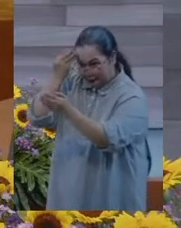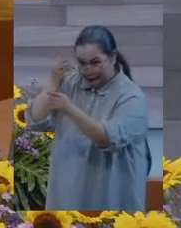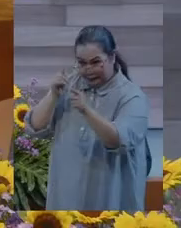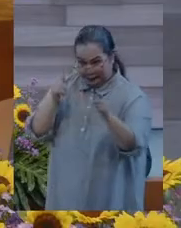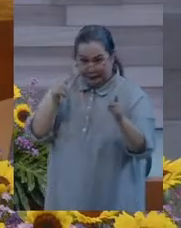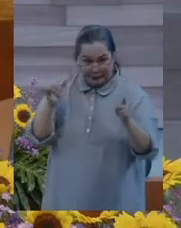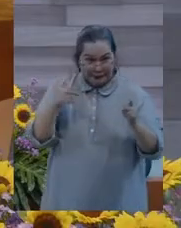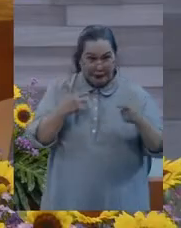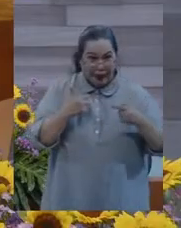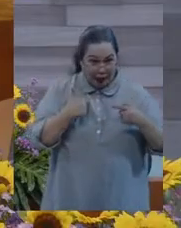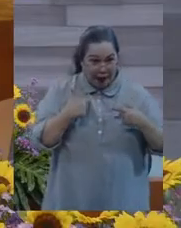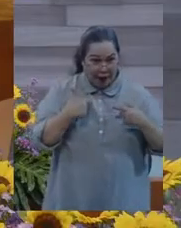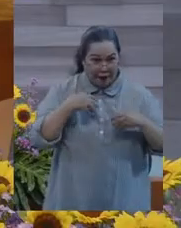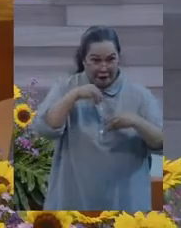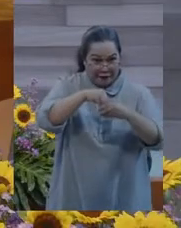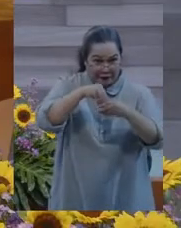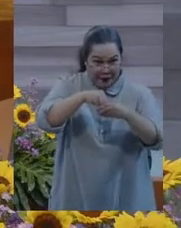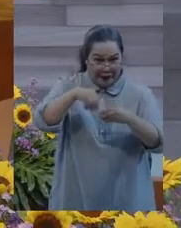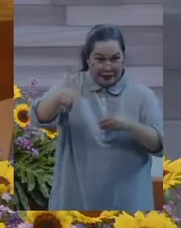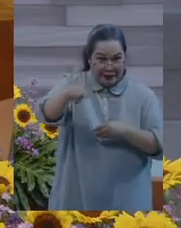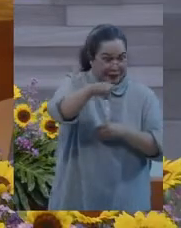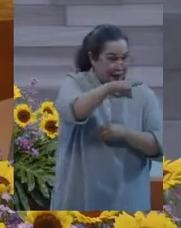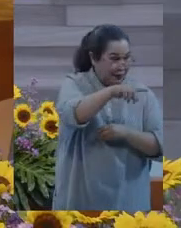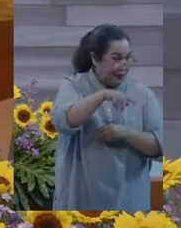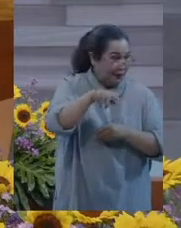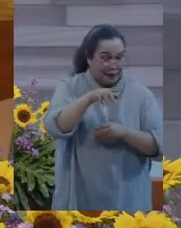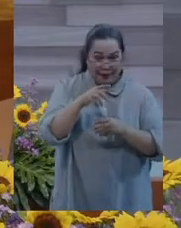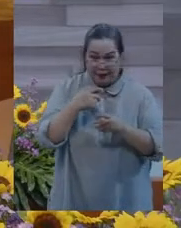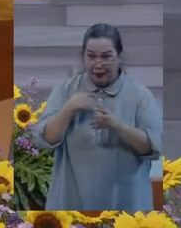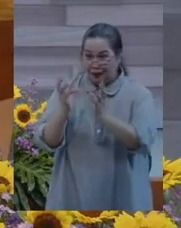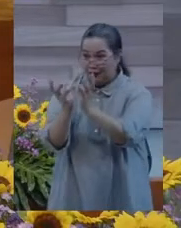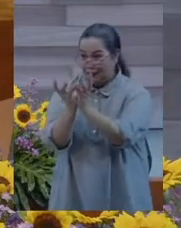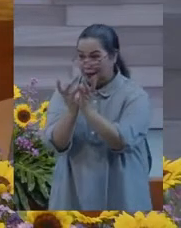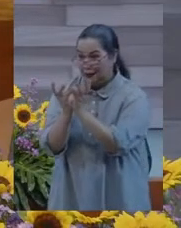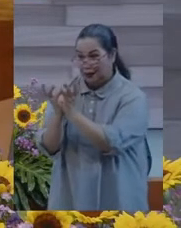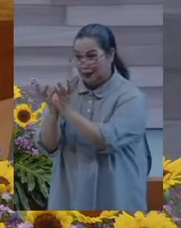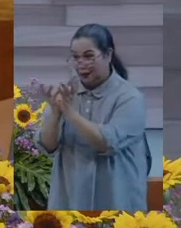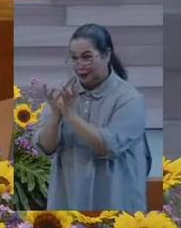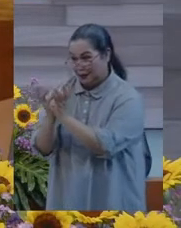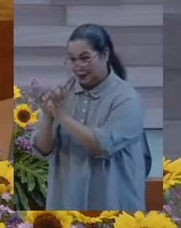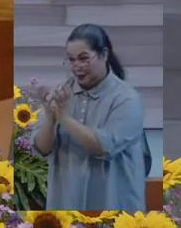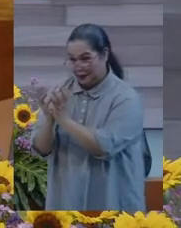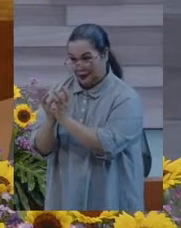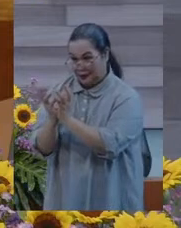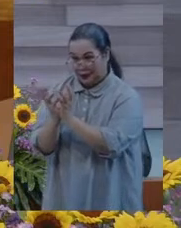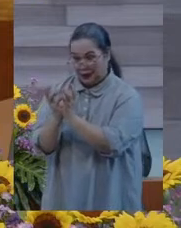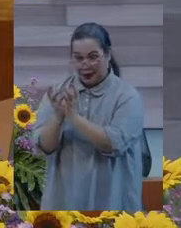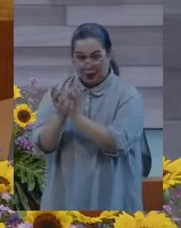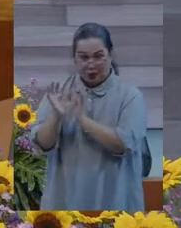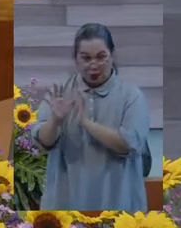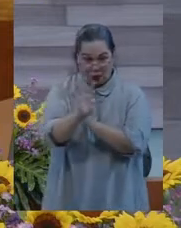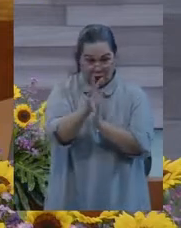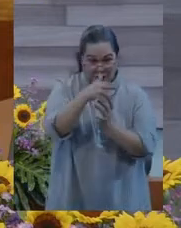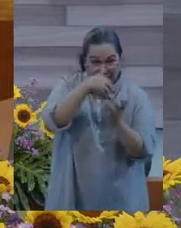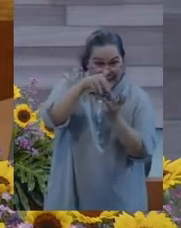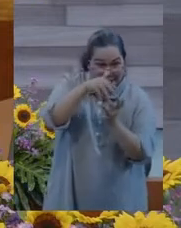Sila ay nagpa-participate sa kanilang koinonia, sa kanilang